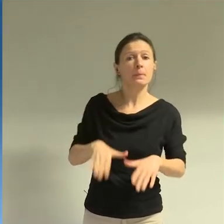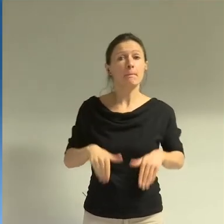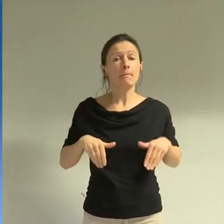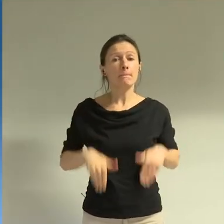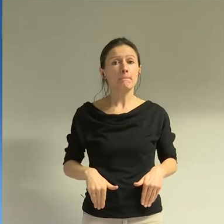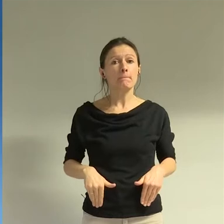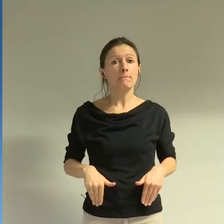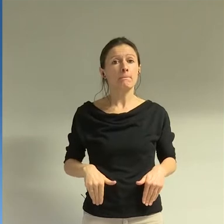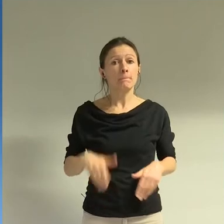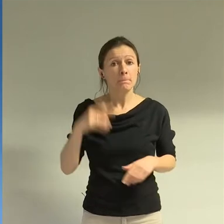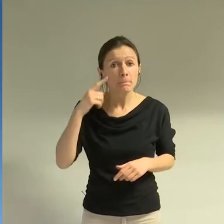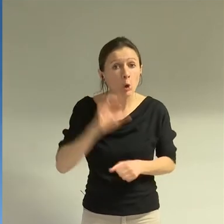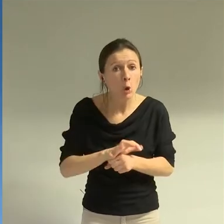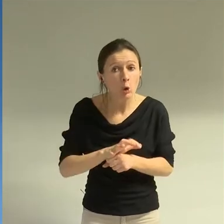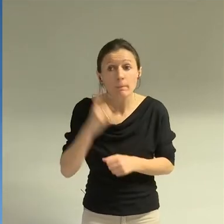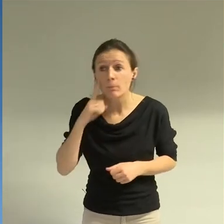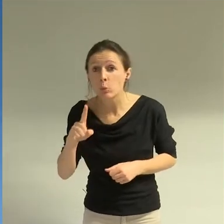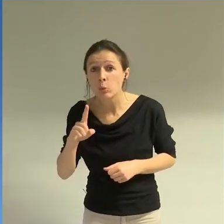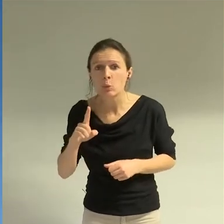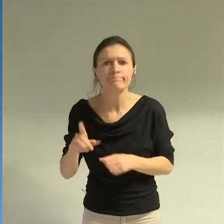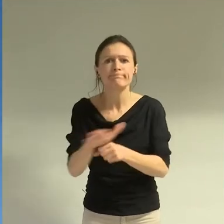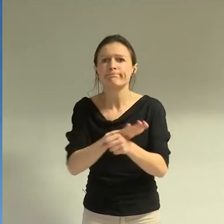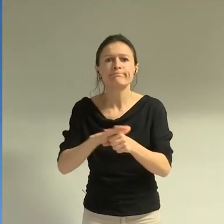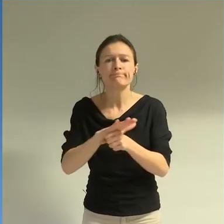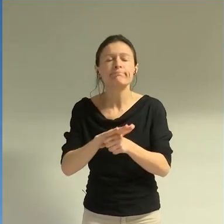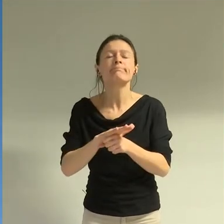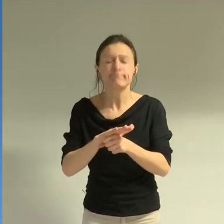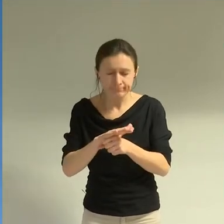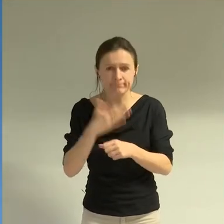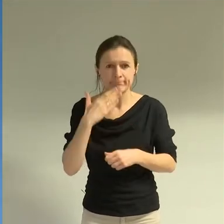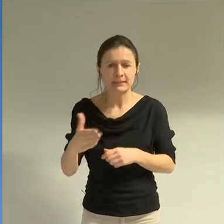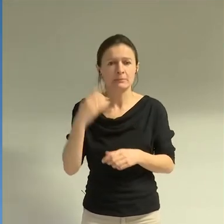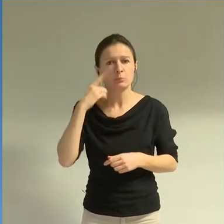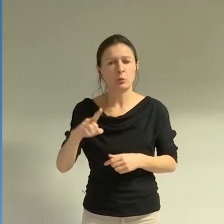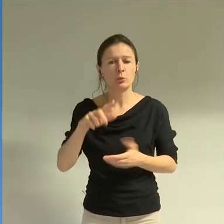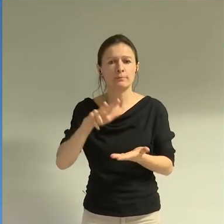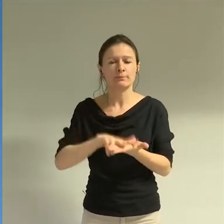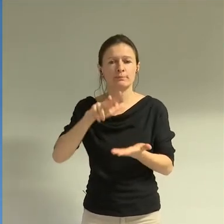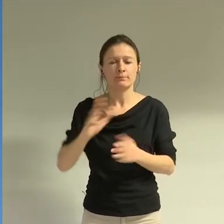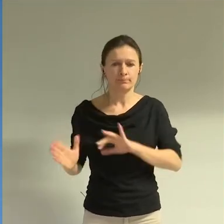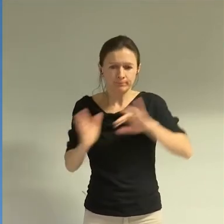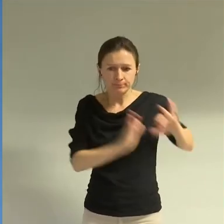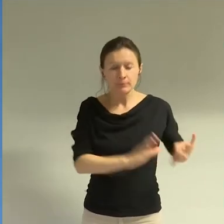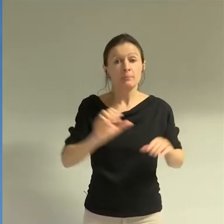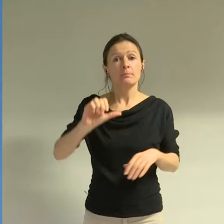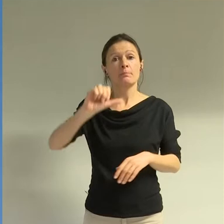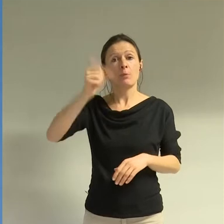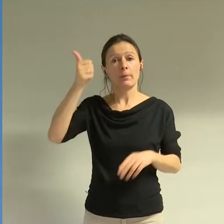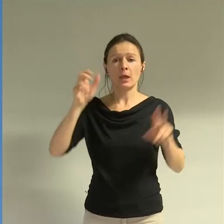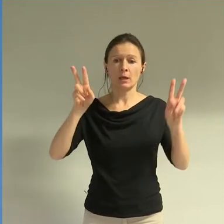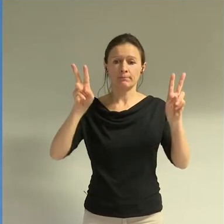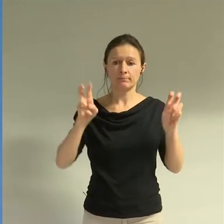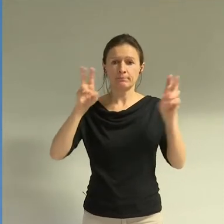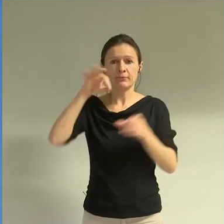contre pour unanimité je vous remercie nous passons à la première délibération il s'agit du rendu acte c'est une